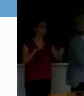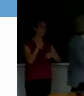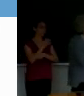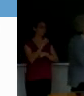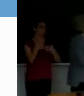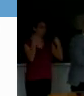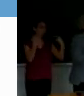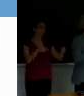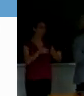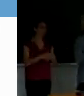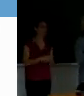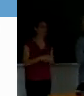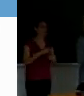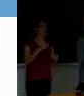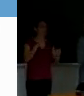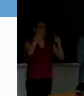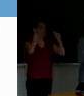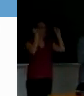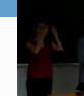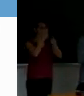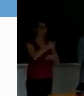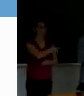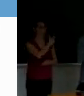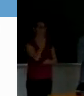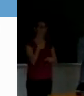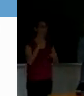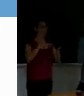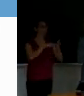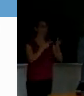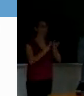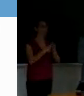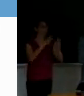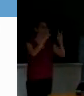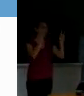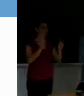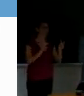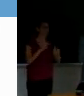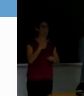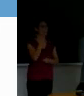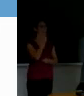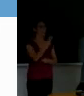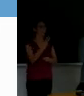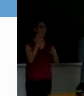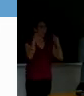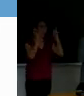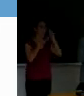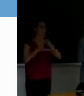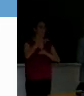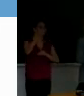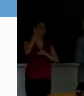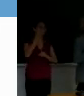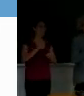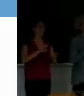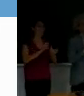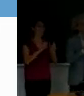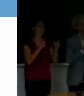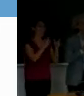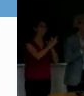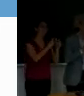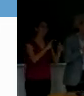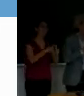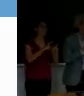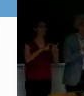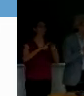sia la laurea triennale in Ingegneria Elettronica, poi la laurea e tre lauree magistrali che sono appunto quella in Telecomunicazioni, in